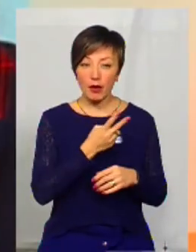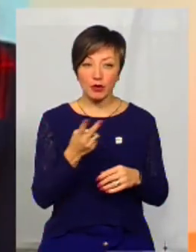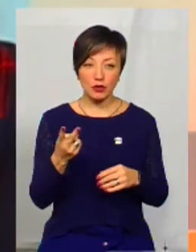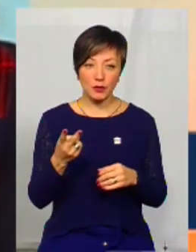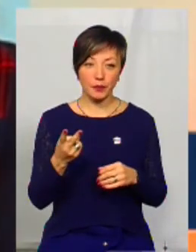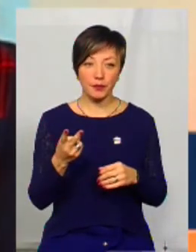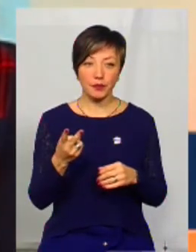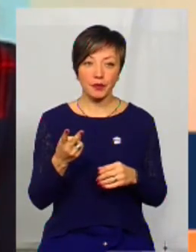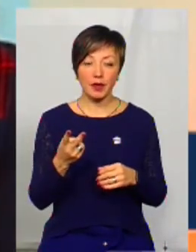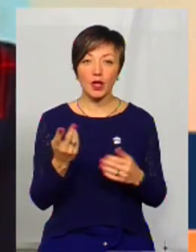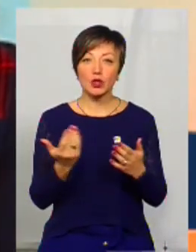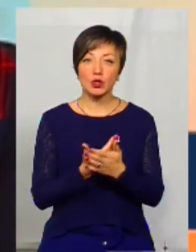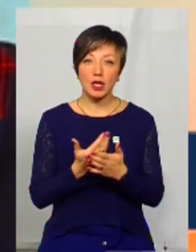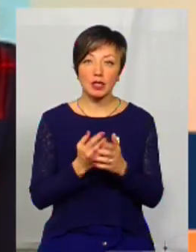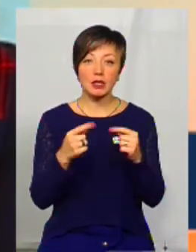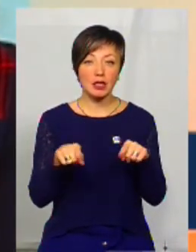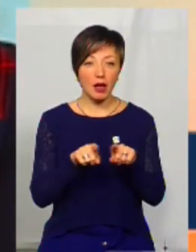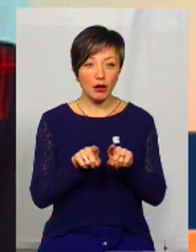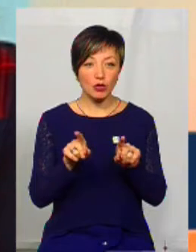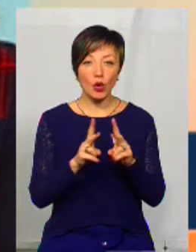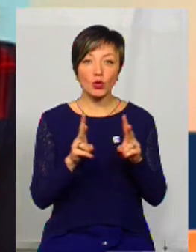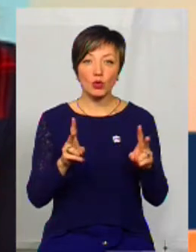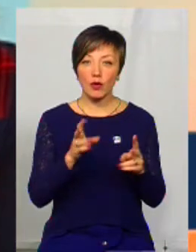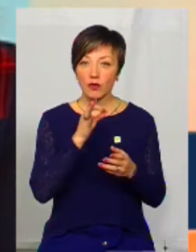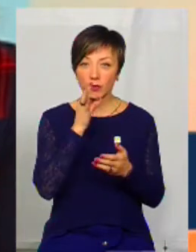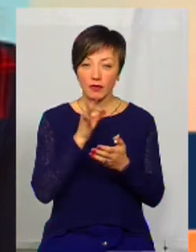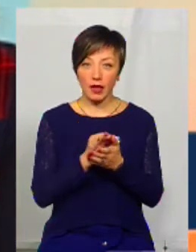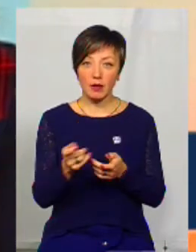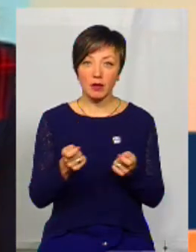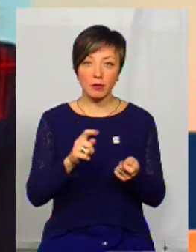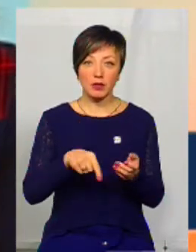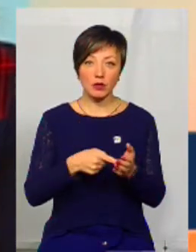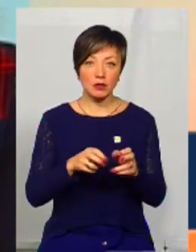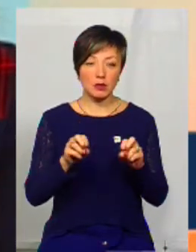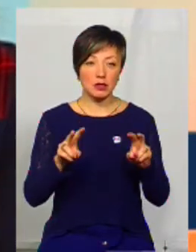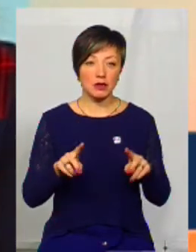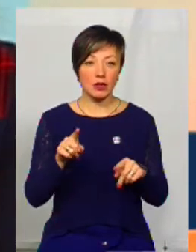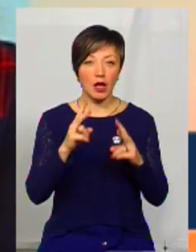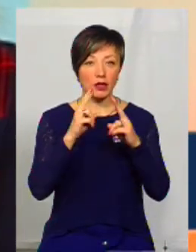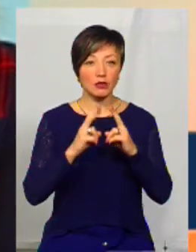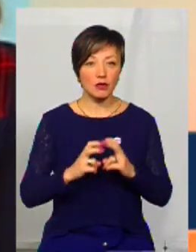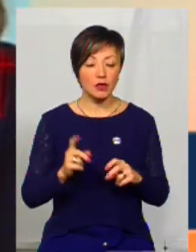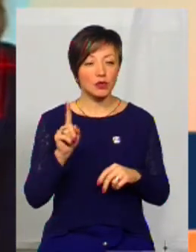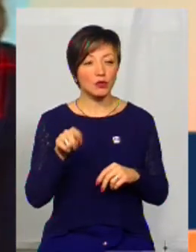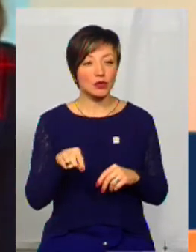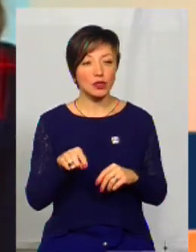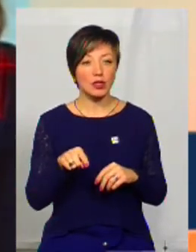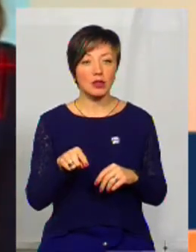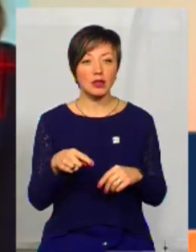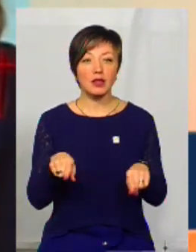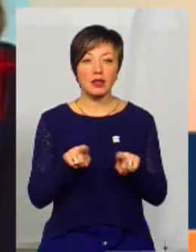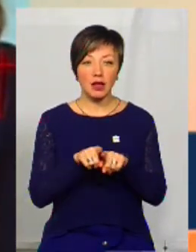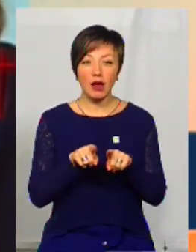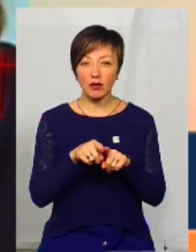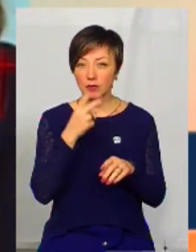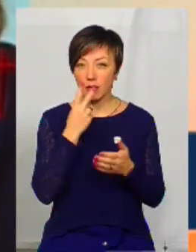бачили сюжет, то також і той, хто відповідає у департаменті міському спеціаліст, вона аналізувала в тому, що вони вже